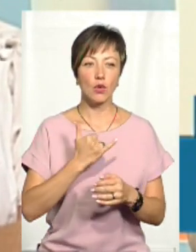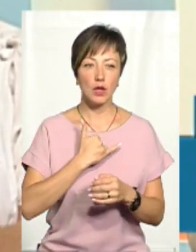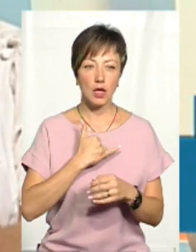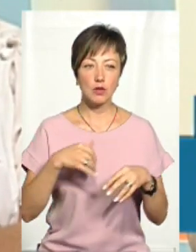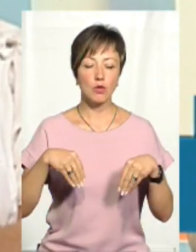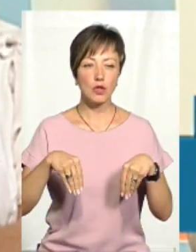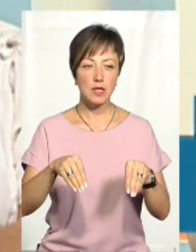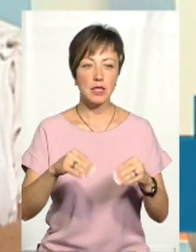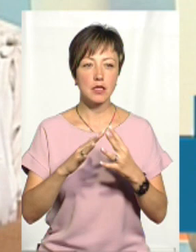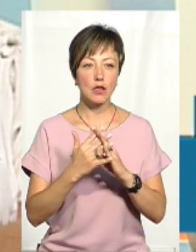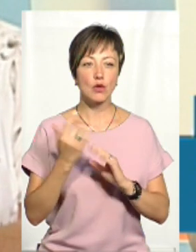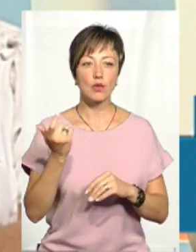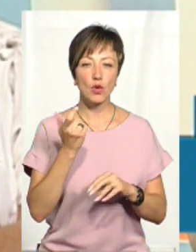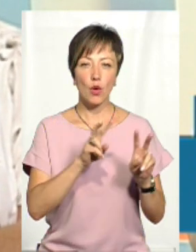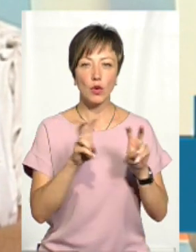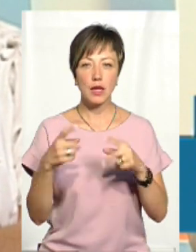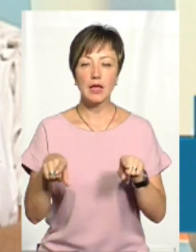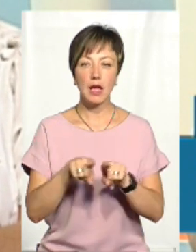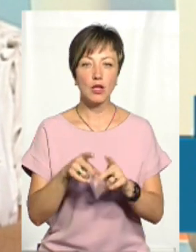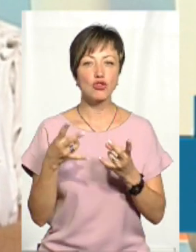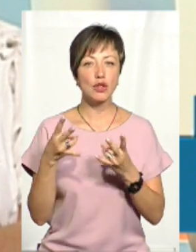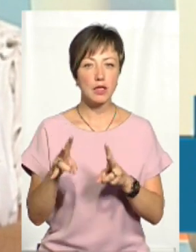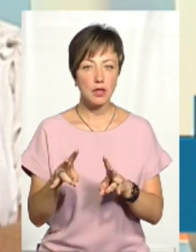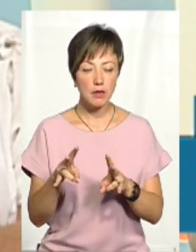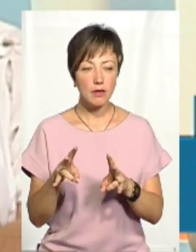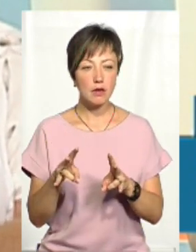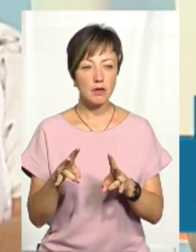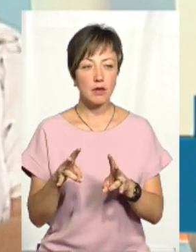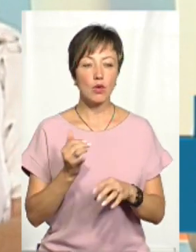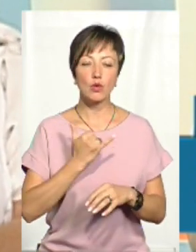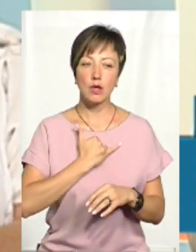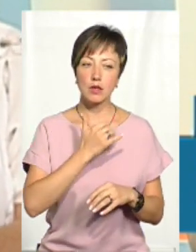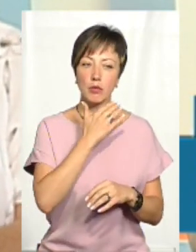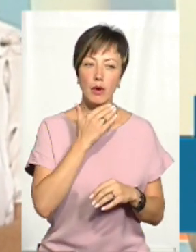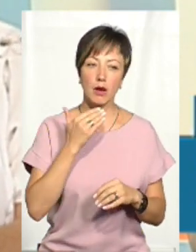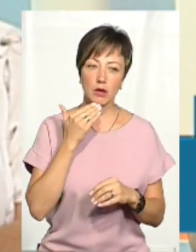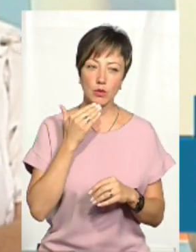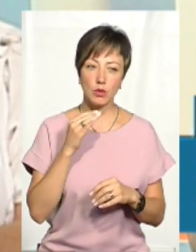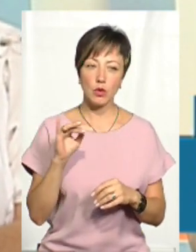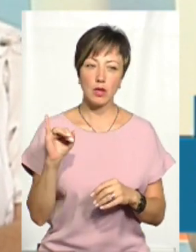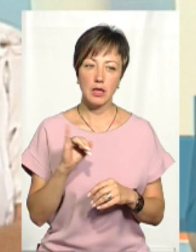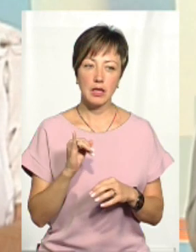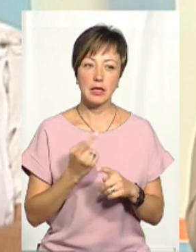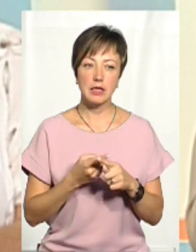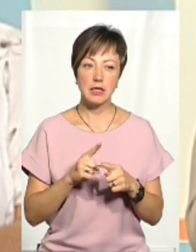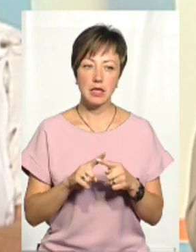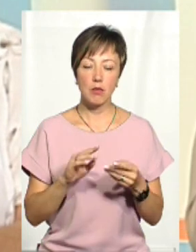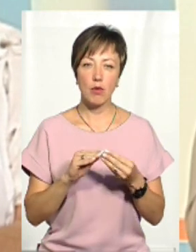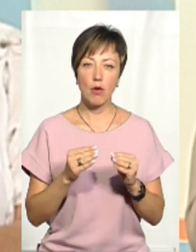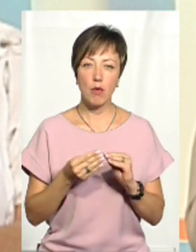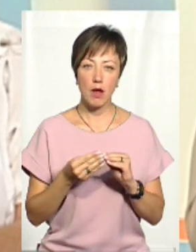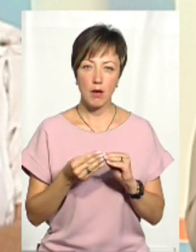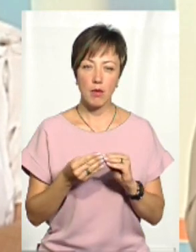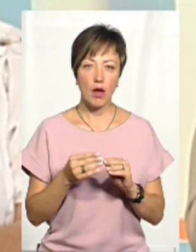значить, посіви сільськогосподарських культур, таких шкідників, так би мовити, в нас багато. І це